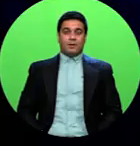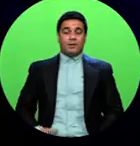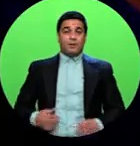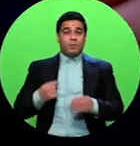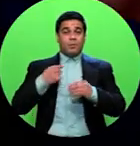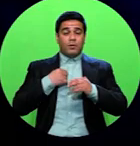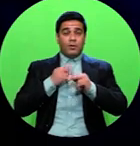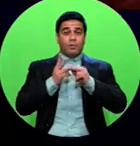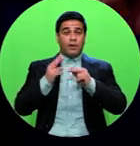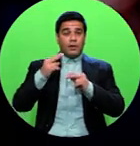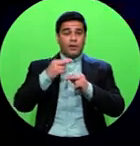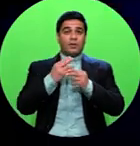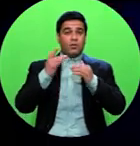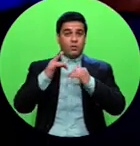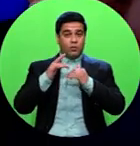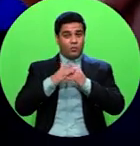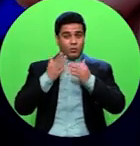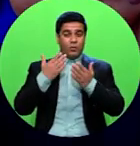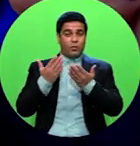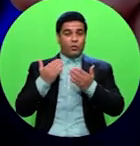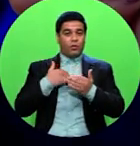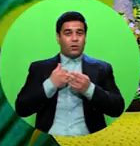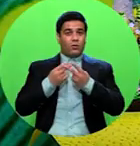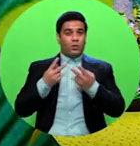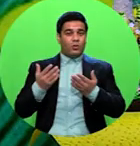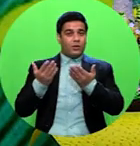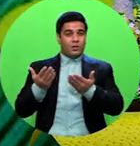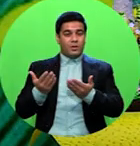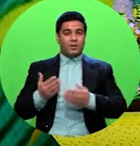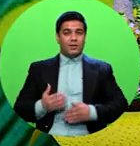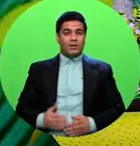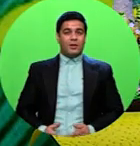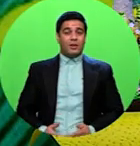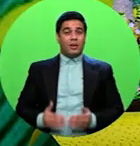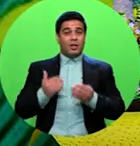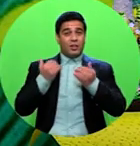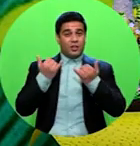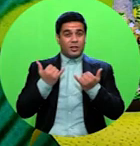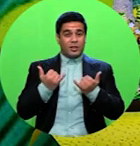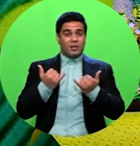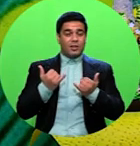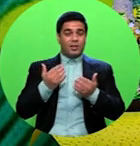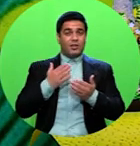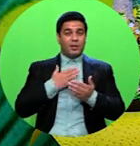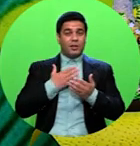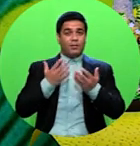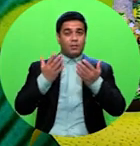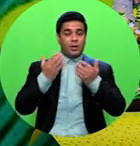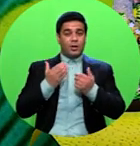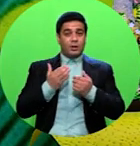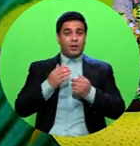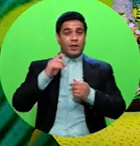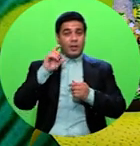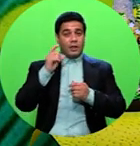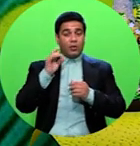Мы вырезали по шаблону. Вот что у нас, ребята, получилось. Теперь я беру нитку с